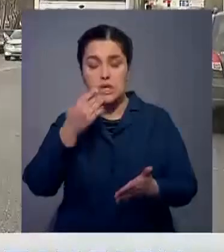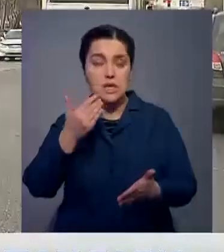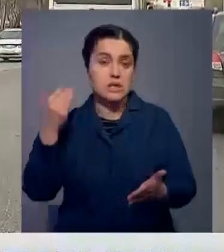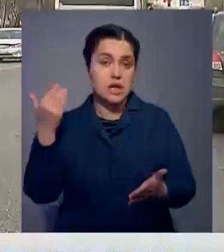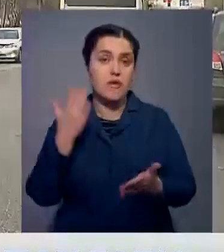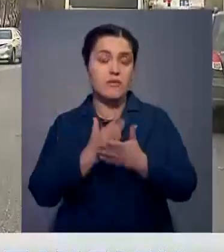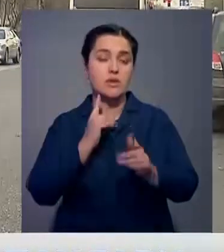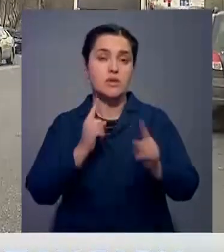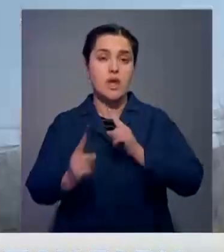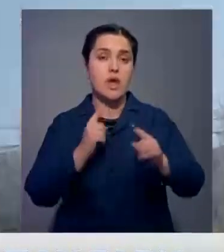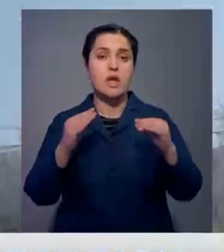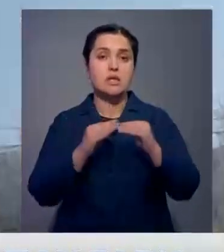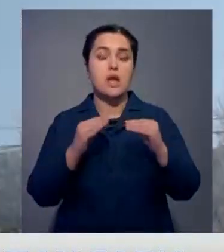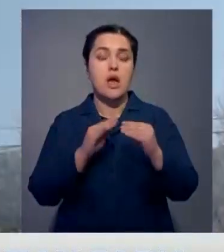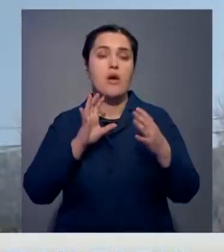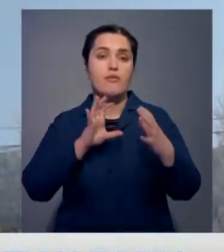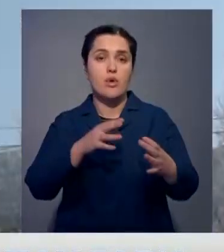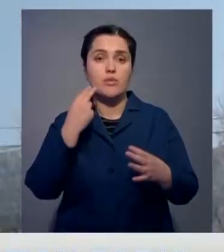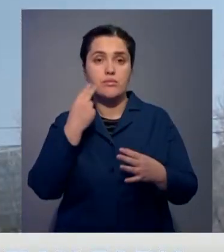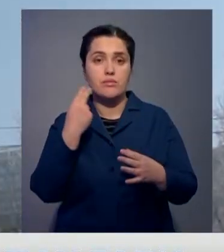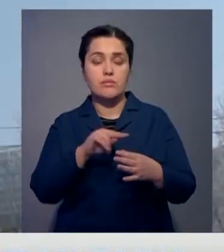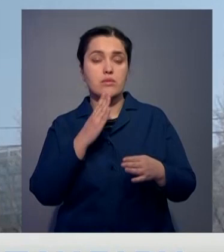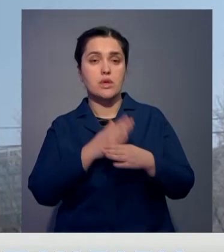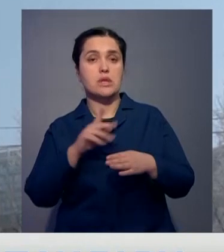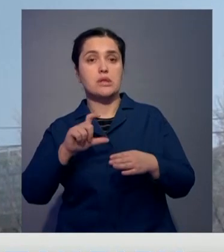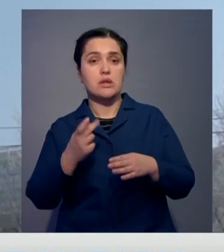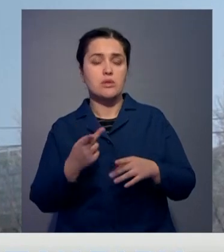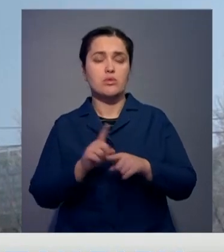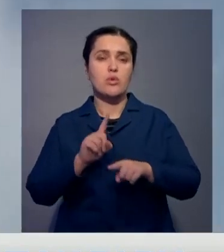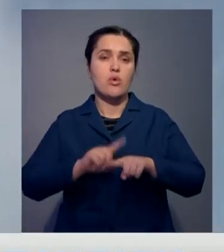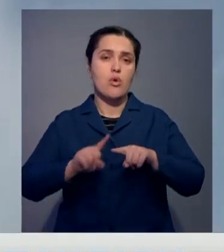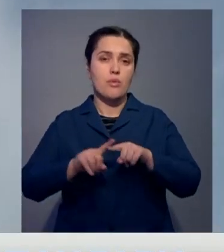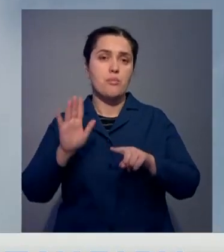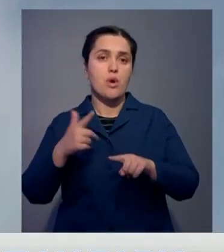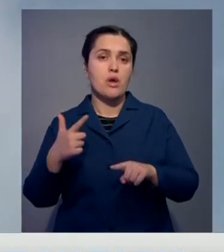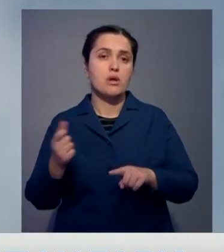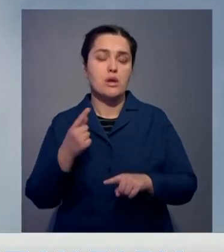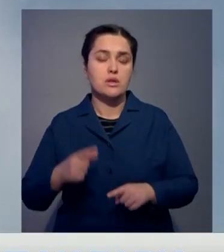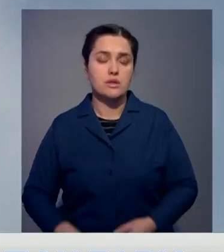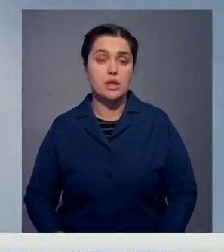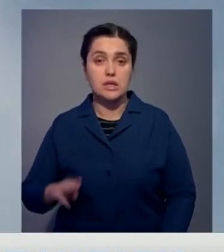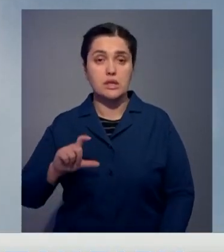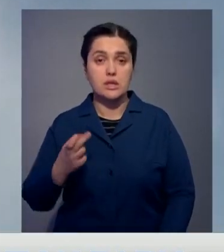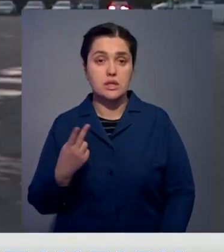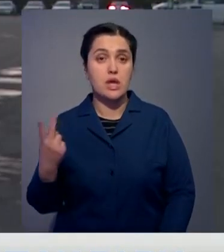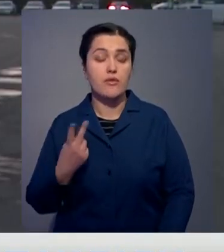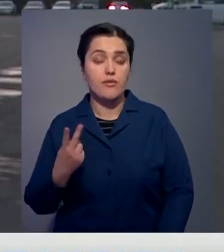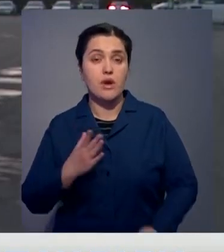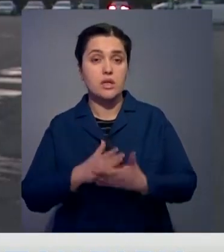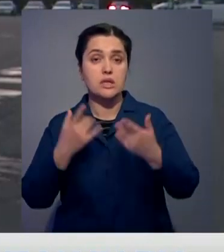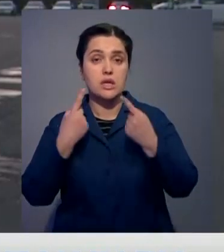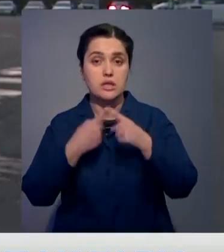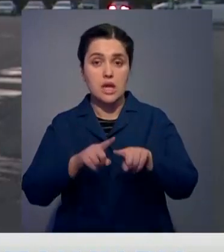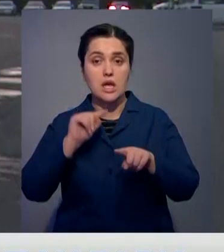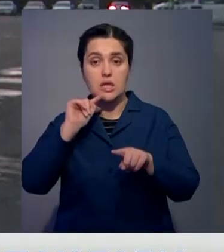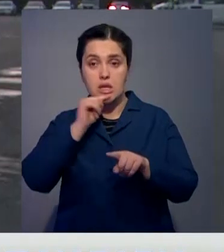курсируют 10 автобусов третьего поколения. Вопросы с ТЭЦ тоже уже решают. ТЭЦ-2 сейчас разрабатывается